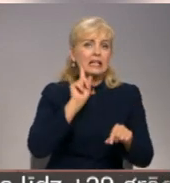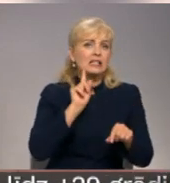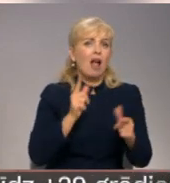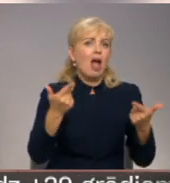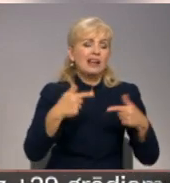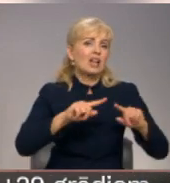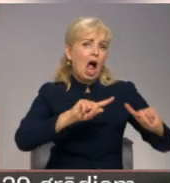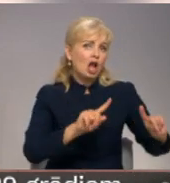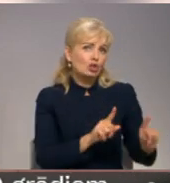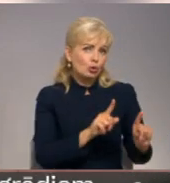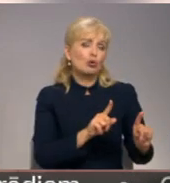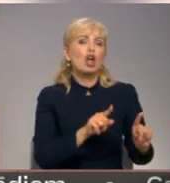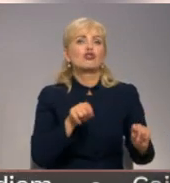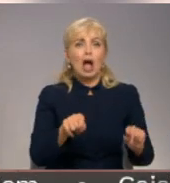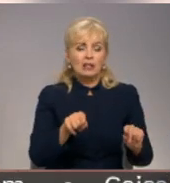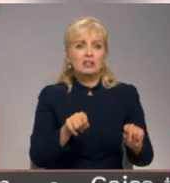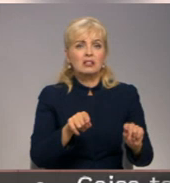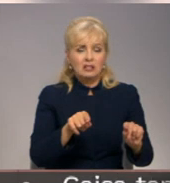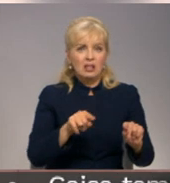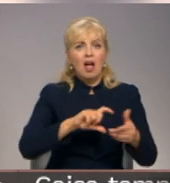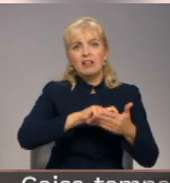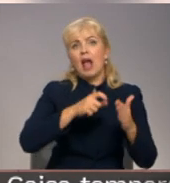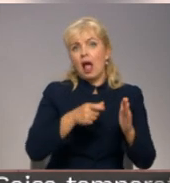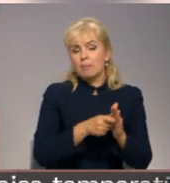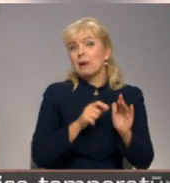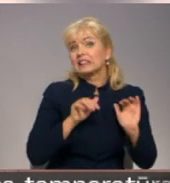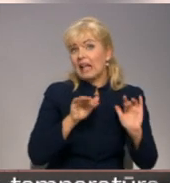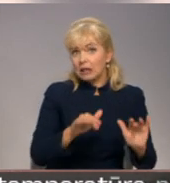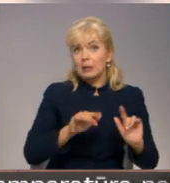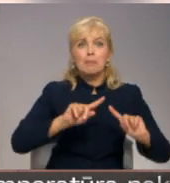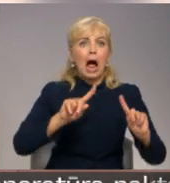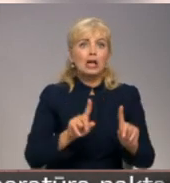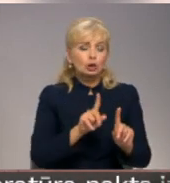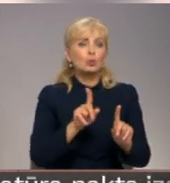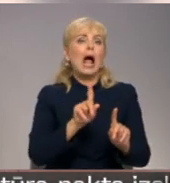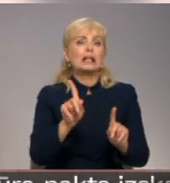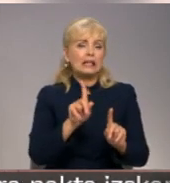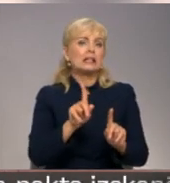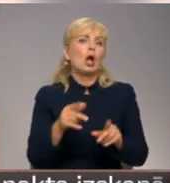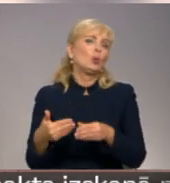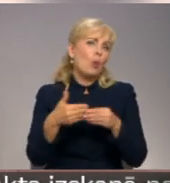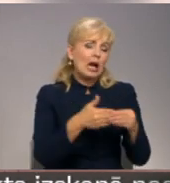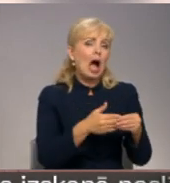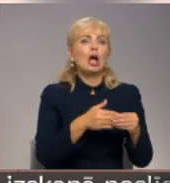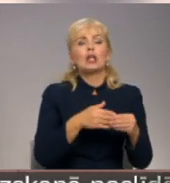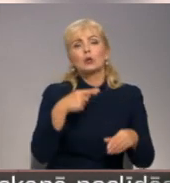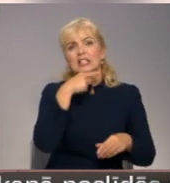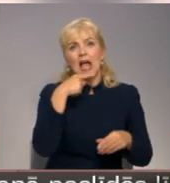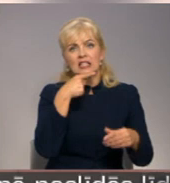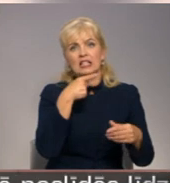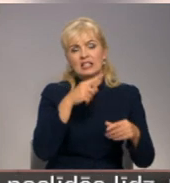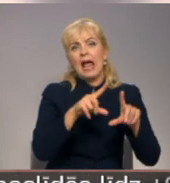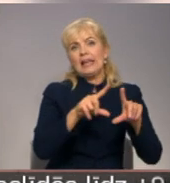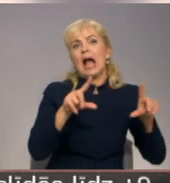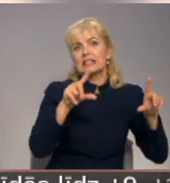tiek nogādāti Cēsu iecirknī. Lai gan valsts policijas Vidzemes reģiona pārvalde atzīst, ka tas nerada apgrūtinājums, tomēr pauž cerību